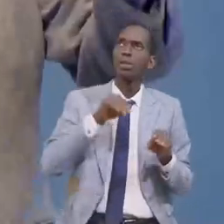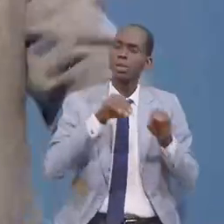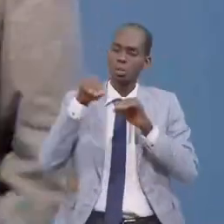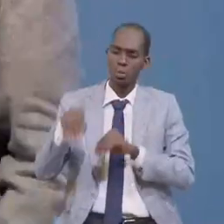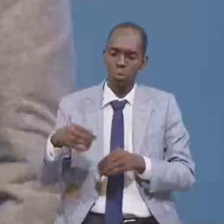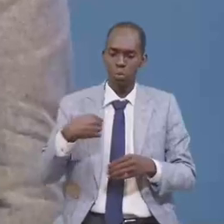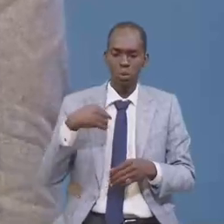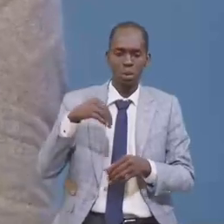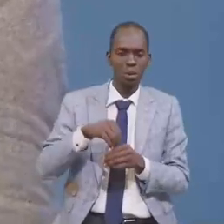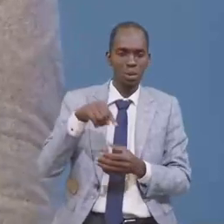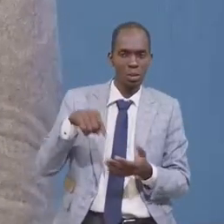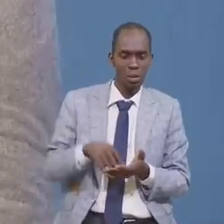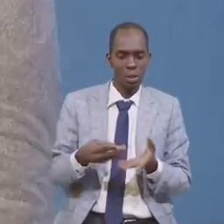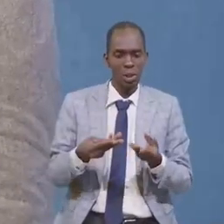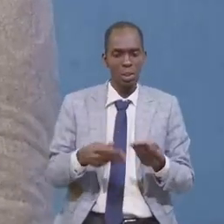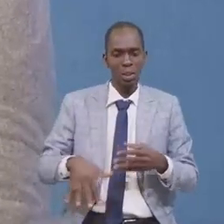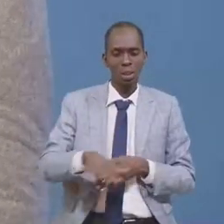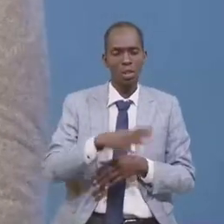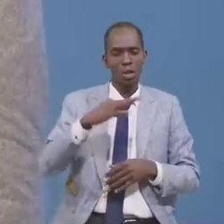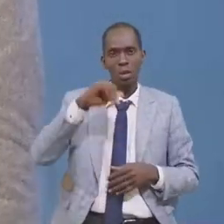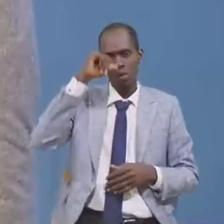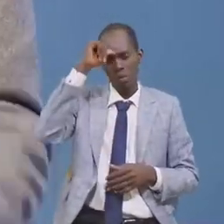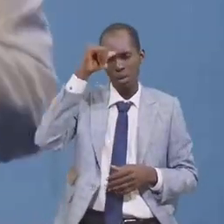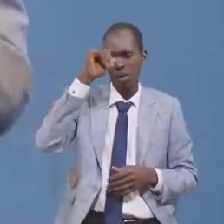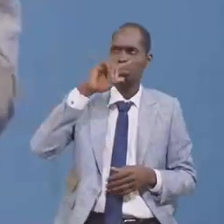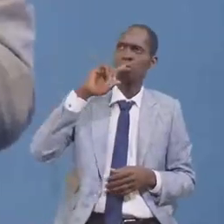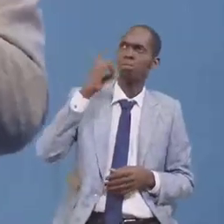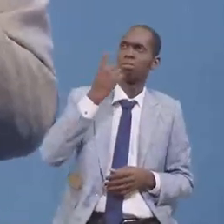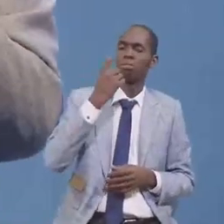Pourquoi est-ce qu'il m'a placé en Inde?